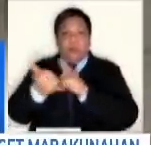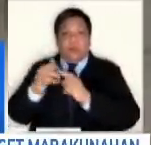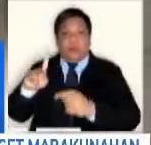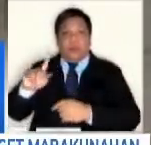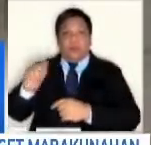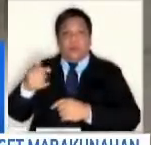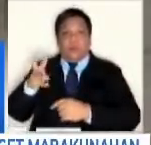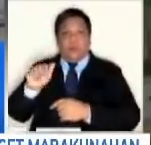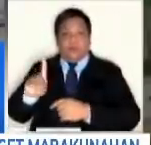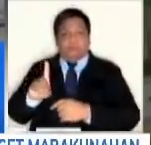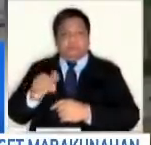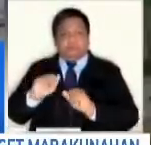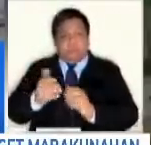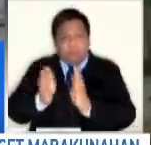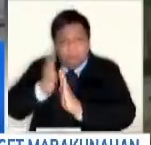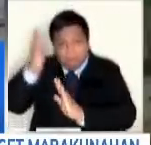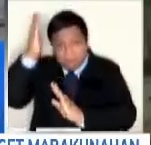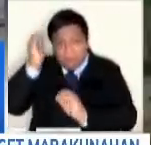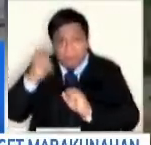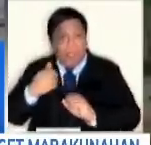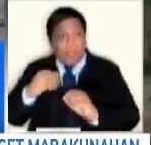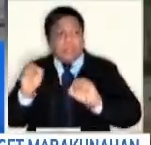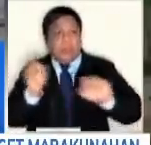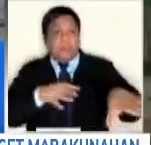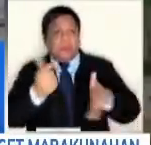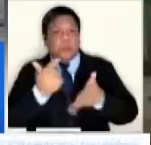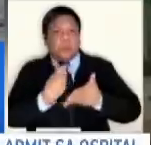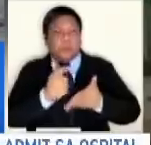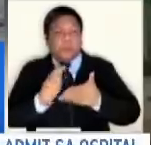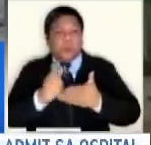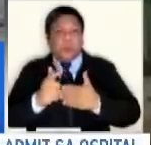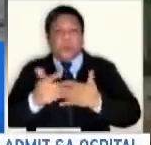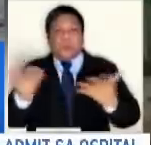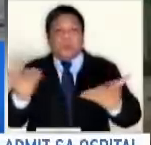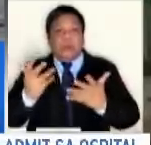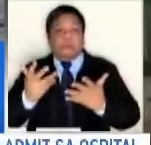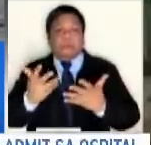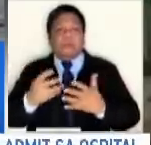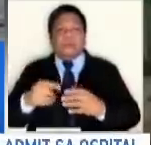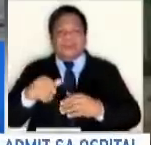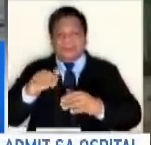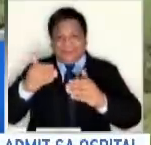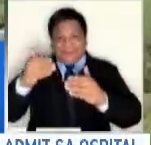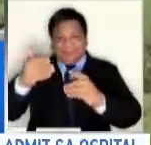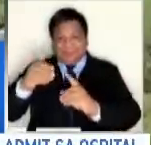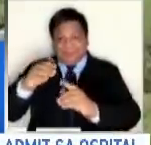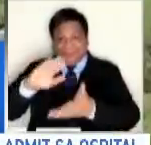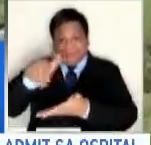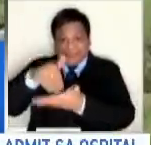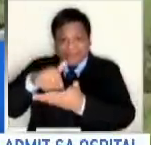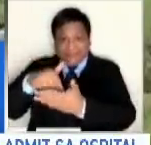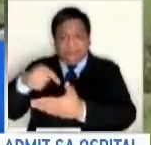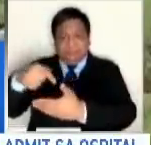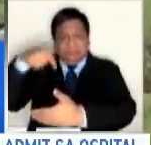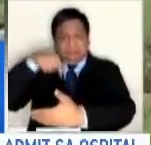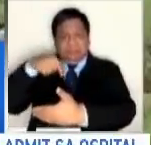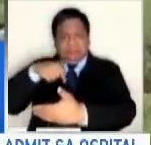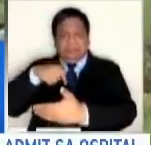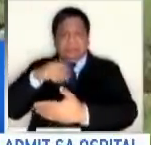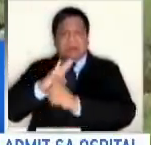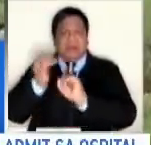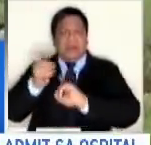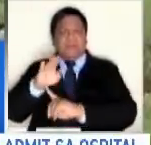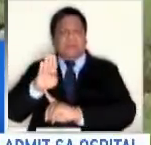na magtatapo ng basura ang pasyente sa likurang parte ng pasilidad sa barangay Binalay. Pero hindi na raw ito bumalik